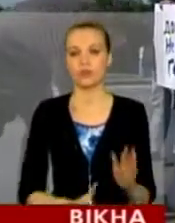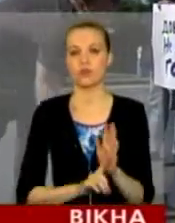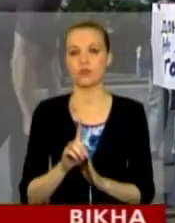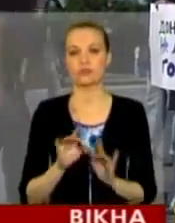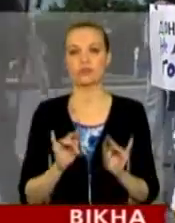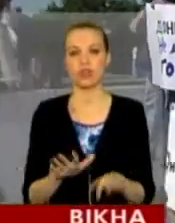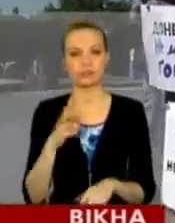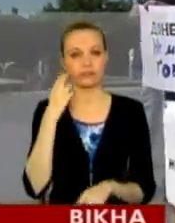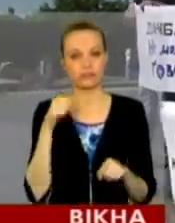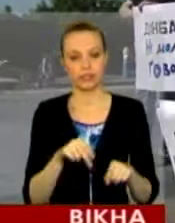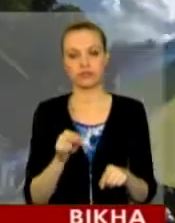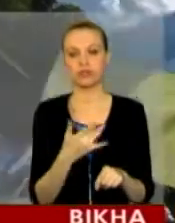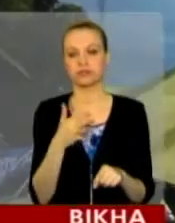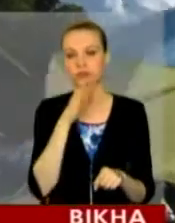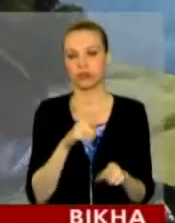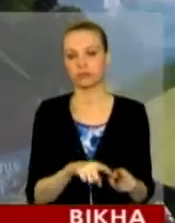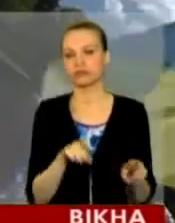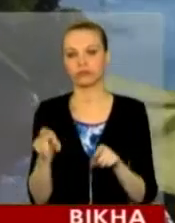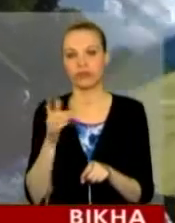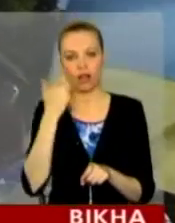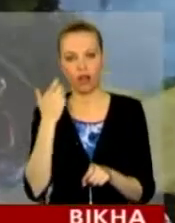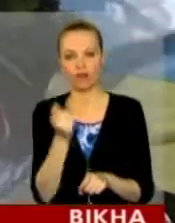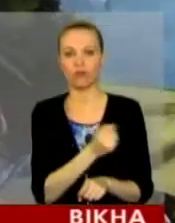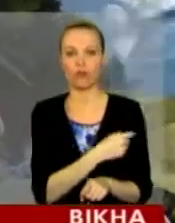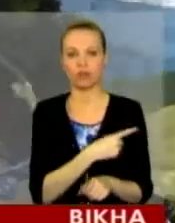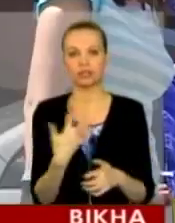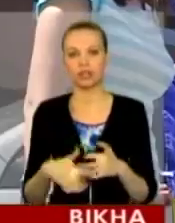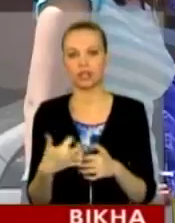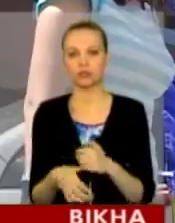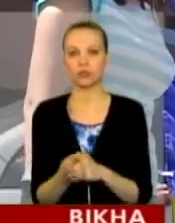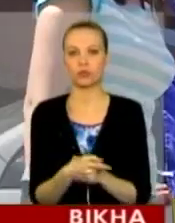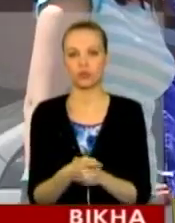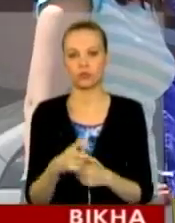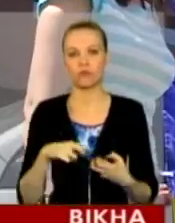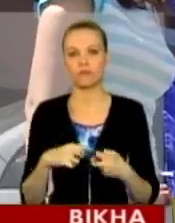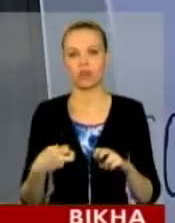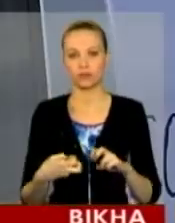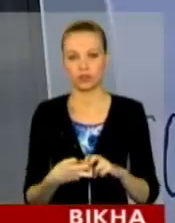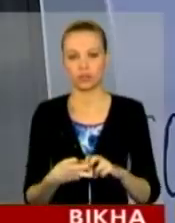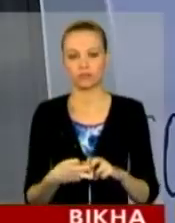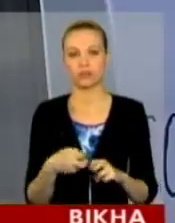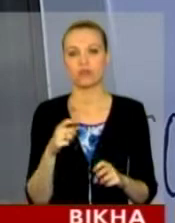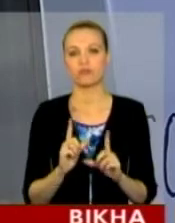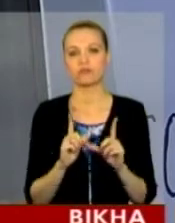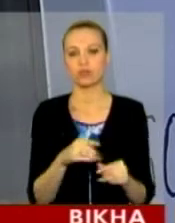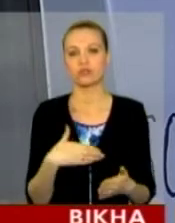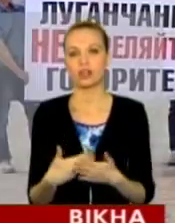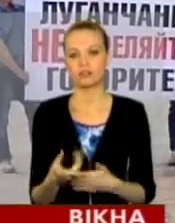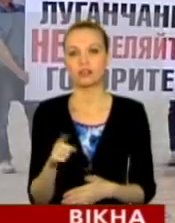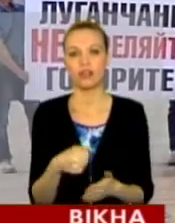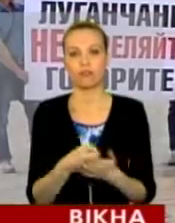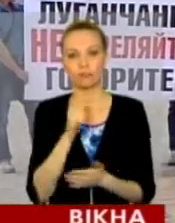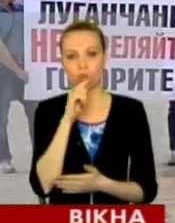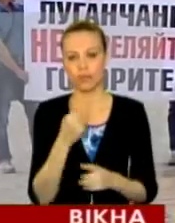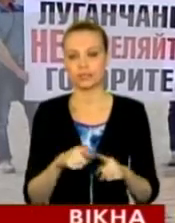Розпочалася акція в Києві, за якийсь час її продовжили в Харкові, Одесі, Херсоні, Тернополі і Івано-Франківську. Вирушили активісти навіть до